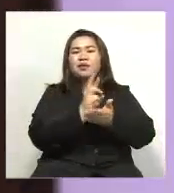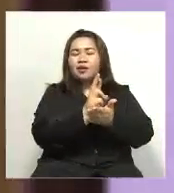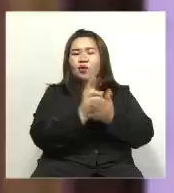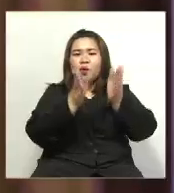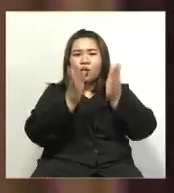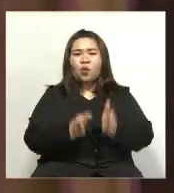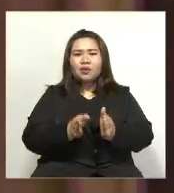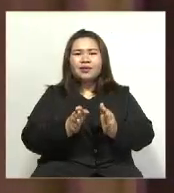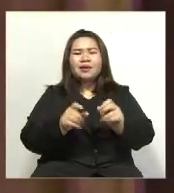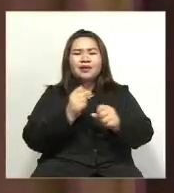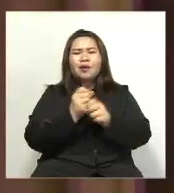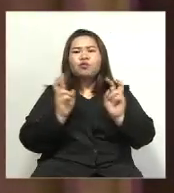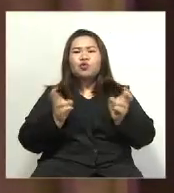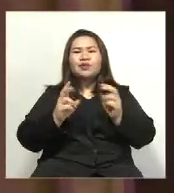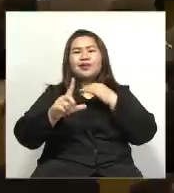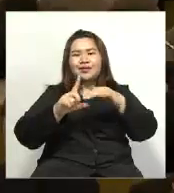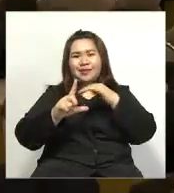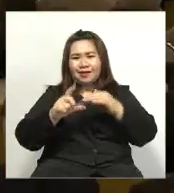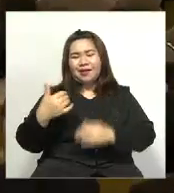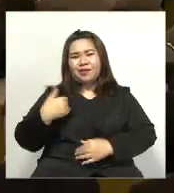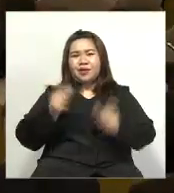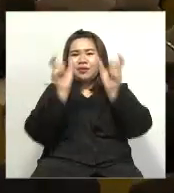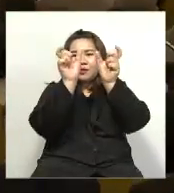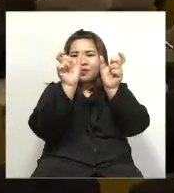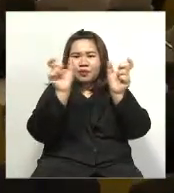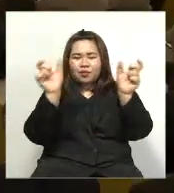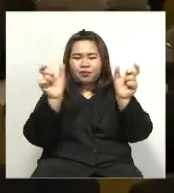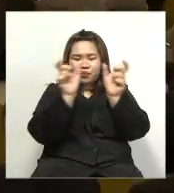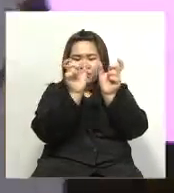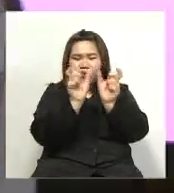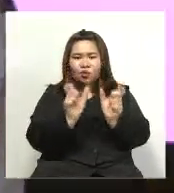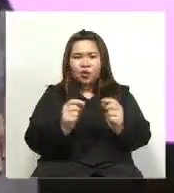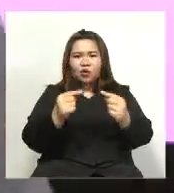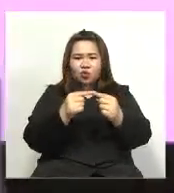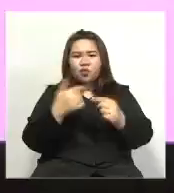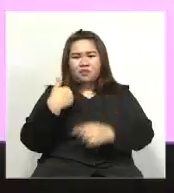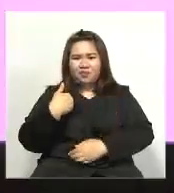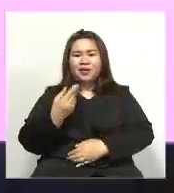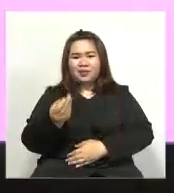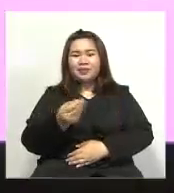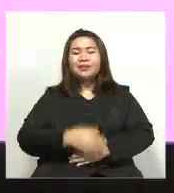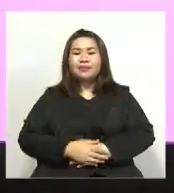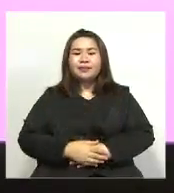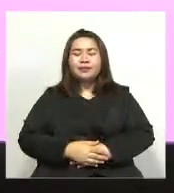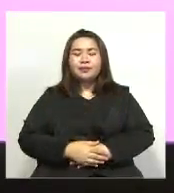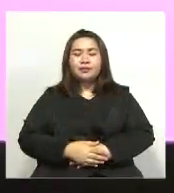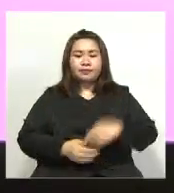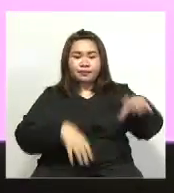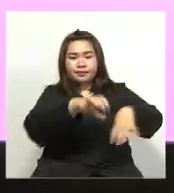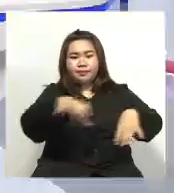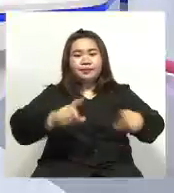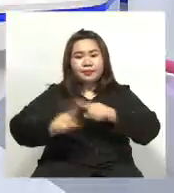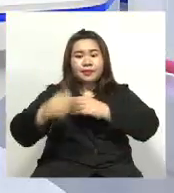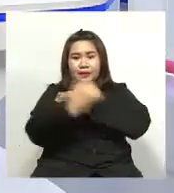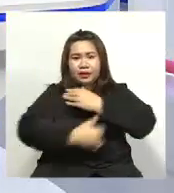วดออกแบบสติ๊กเกอร์ไลน์ค่ะการประกวดคำขวัญรณรงค์ต่อต้านการค้ามนุษย์ด้วยอย่างที่เห็นในภาพนี้นะคะหน่วยงานต่างๆจ